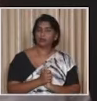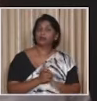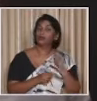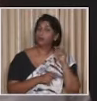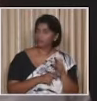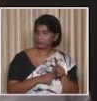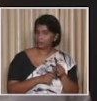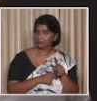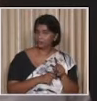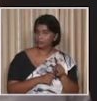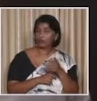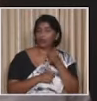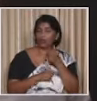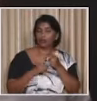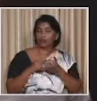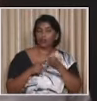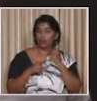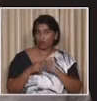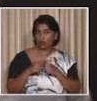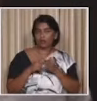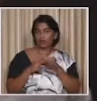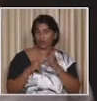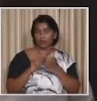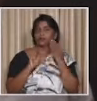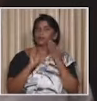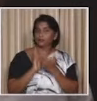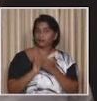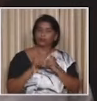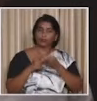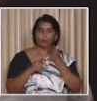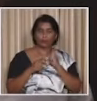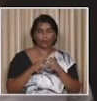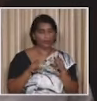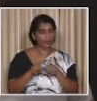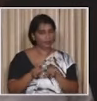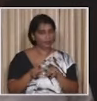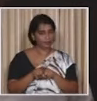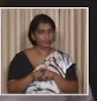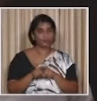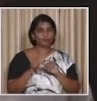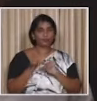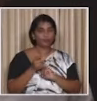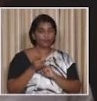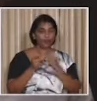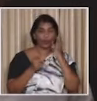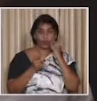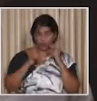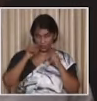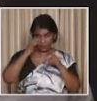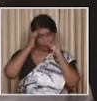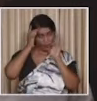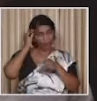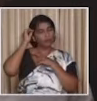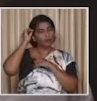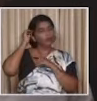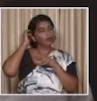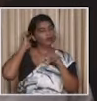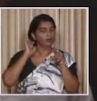මෙයට හොඳම උදාහරණ දෙනවා. උදාහරණයක් හැටියට ගත්තාම සෝවියට් දේශයේ මේ වගේ තත්ත්වයක් ඇති